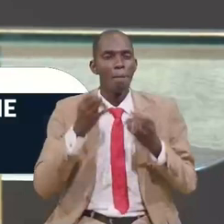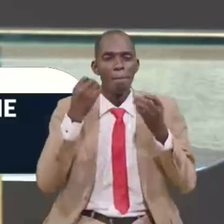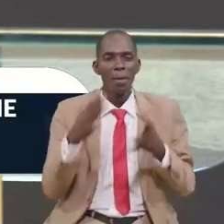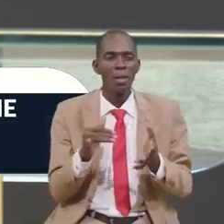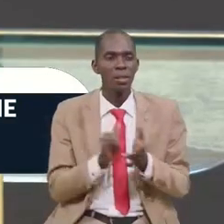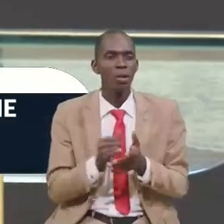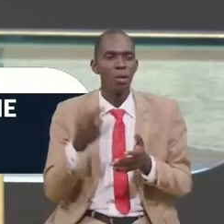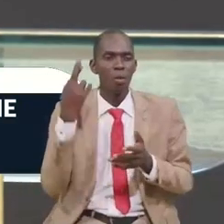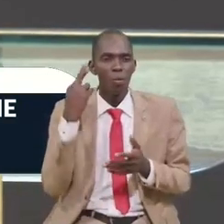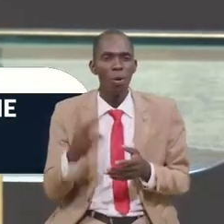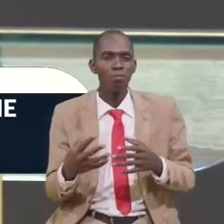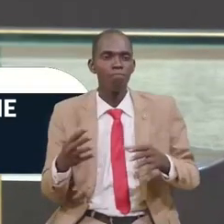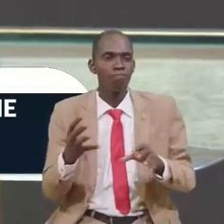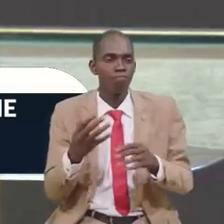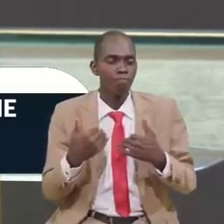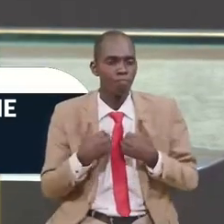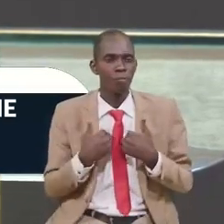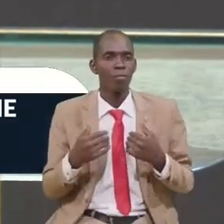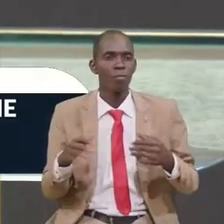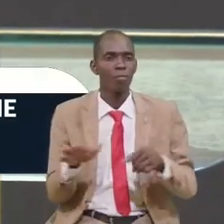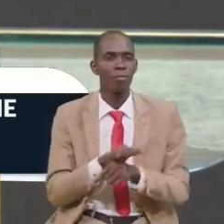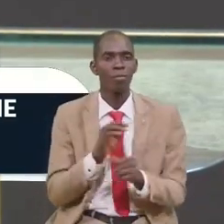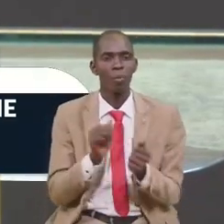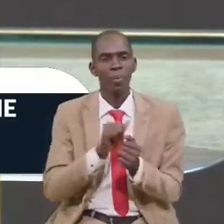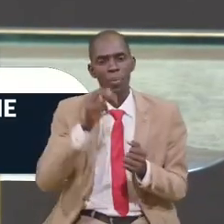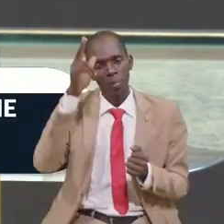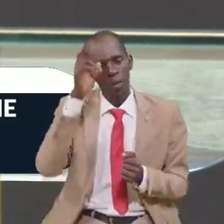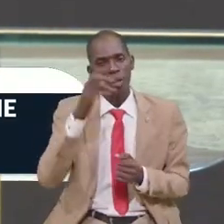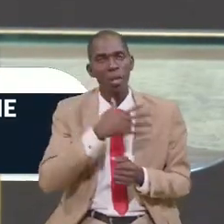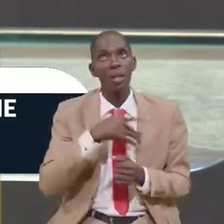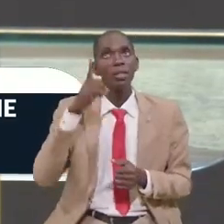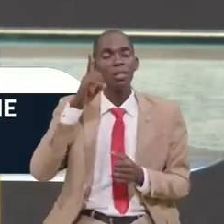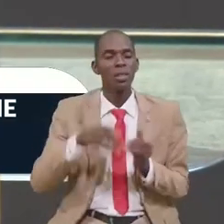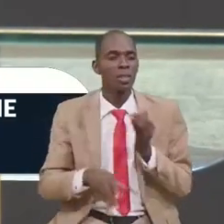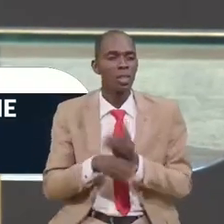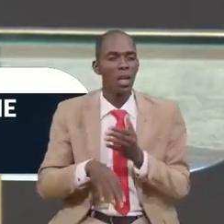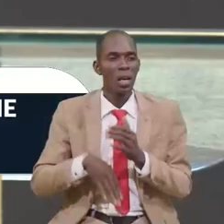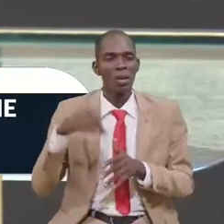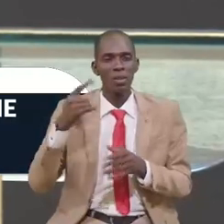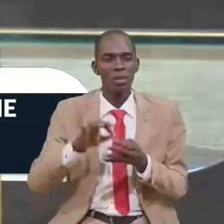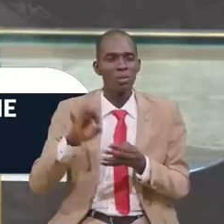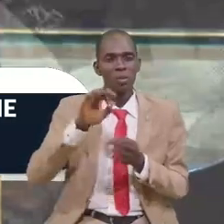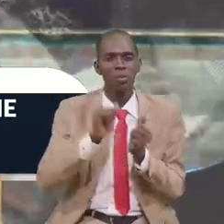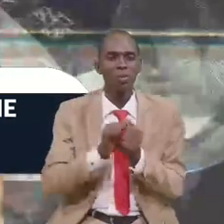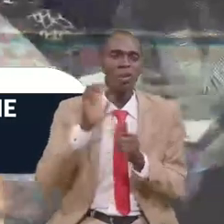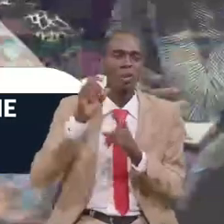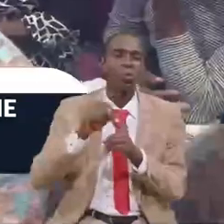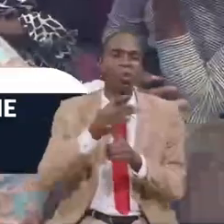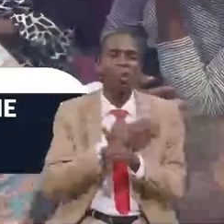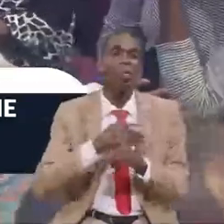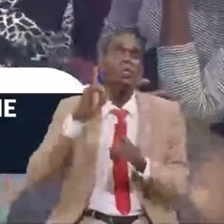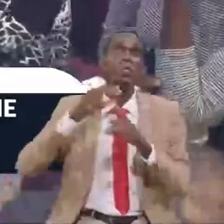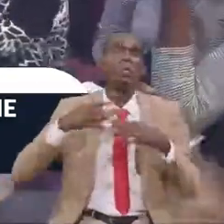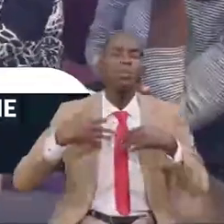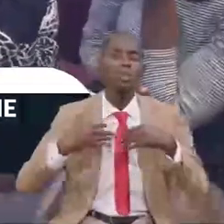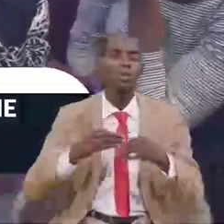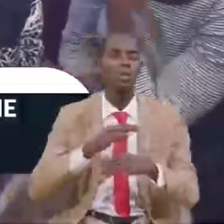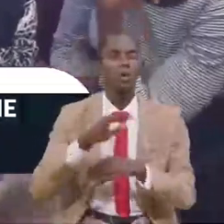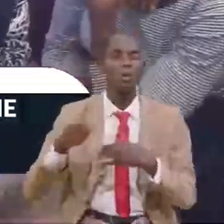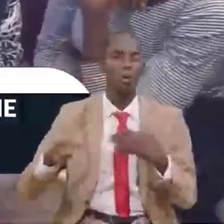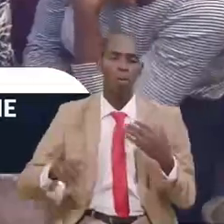chassa les esprits par sa parole. Et il guérit combien de personnes? Si vous êtes là, je dis